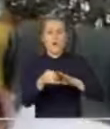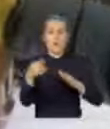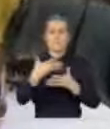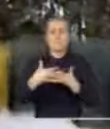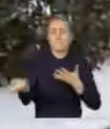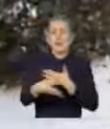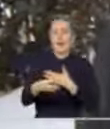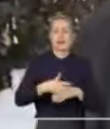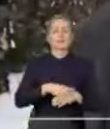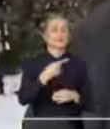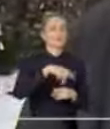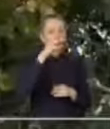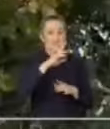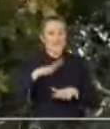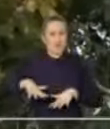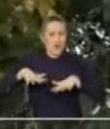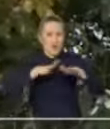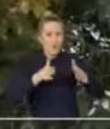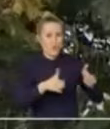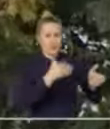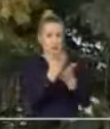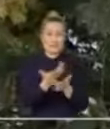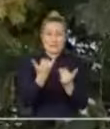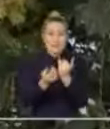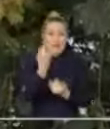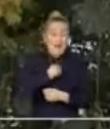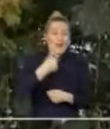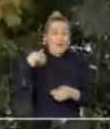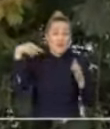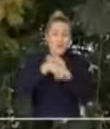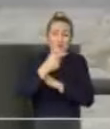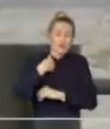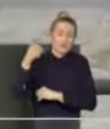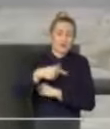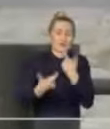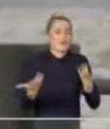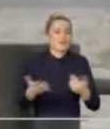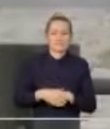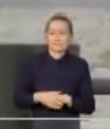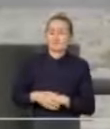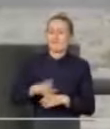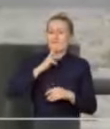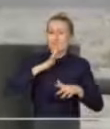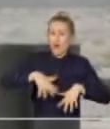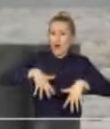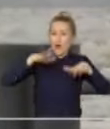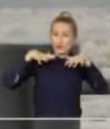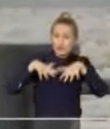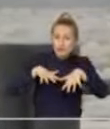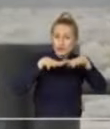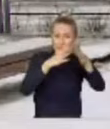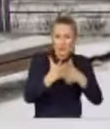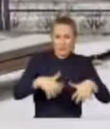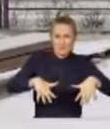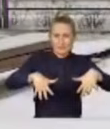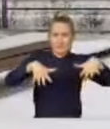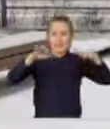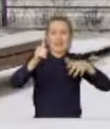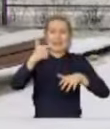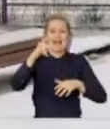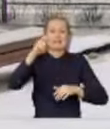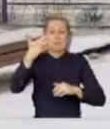idzie, już ulica zalana jest. A jak będzie trzeba uciekać, to trzeba będzie uciekać. No, trudno. Wysokość wody na Wiśle rośnie po kilkanaście